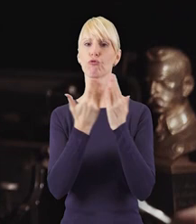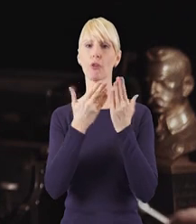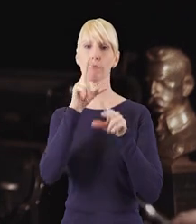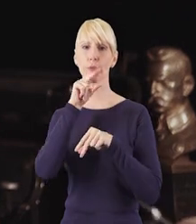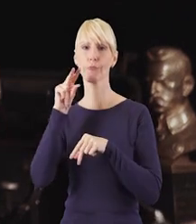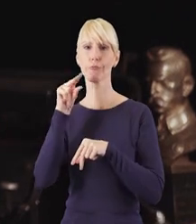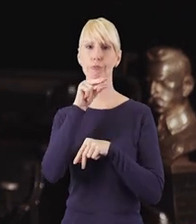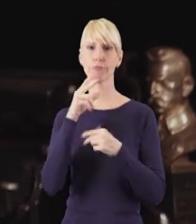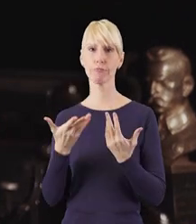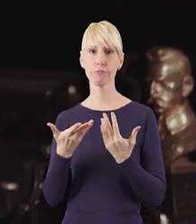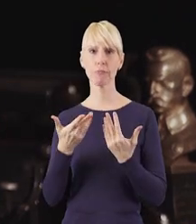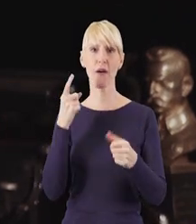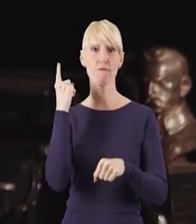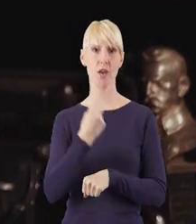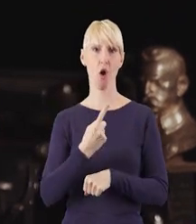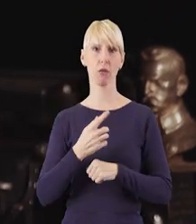wyrok.